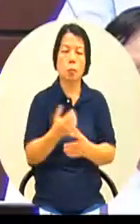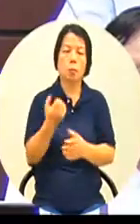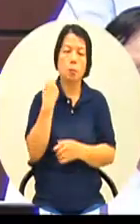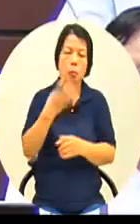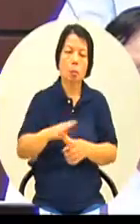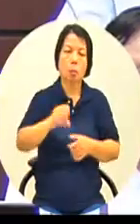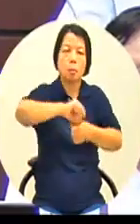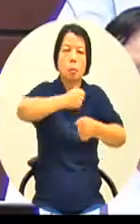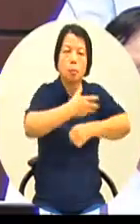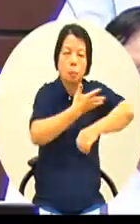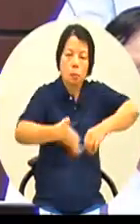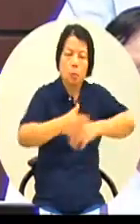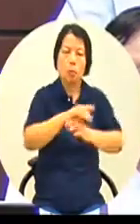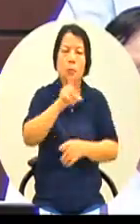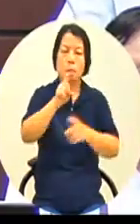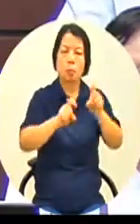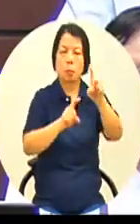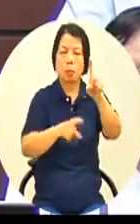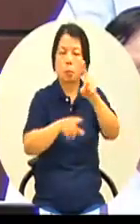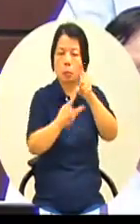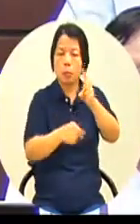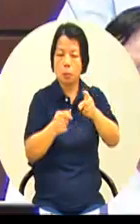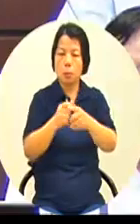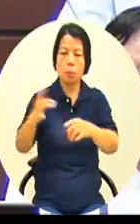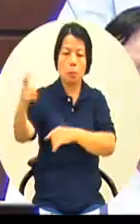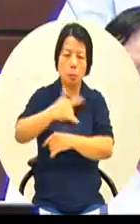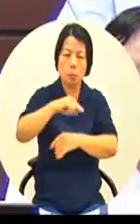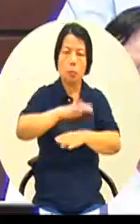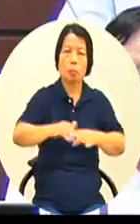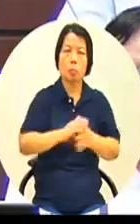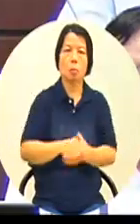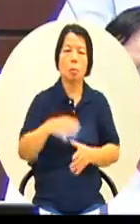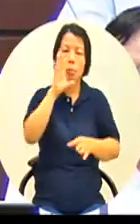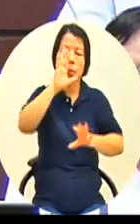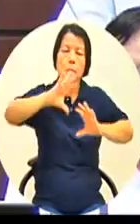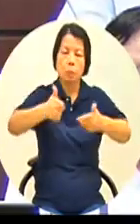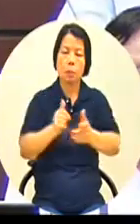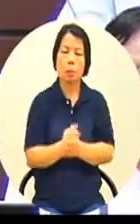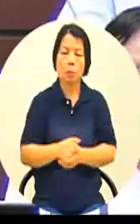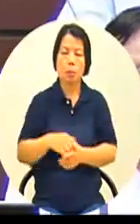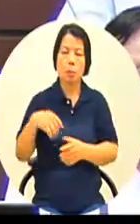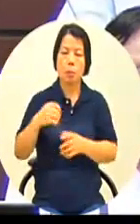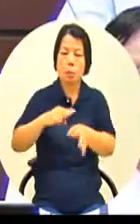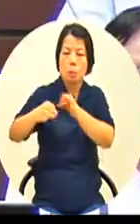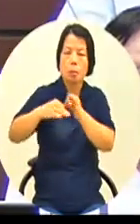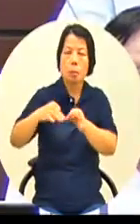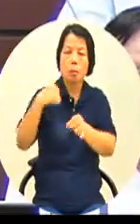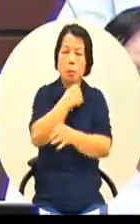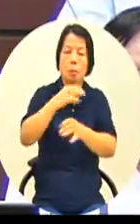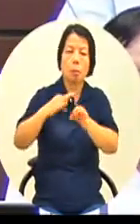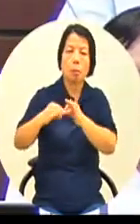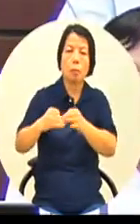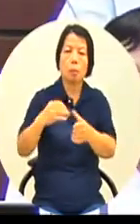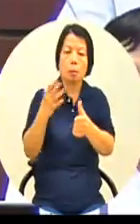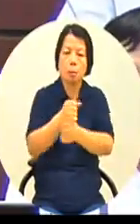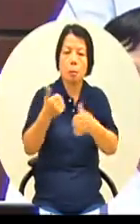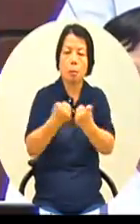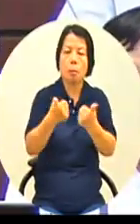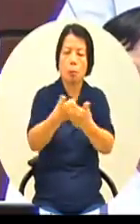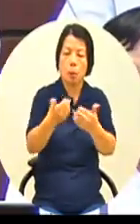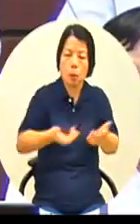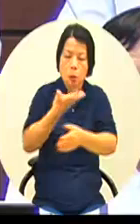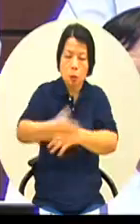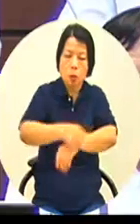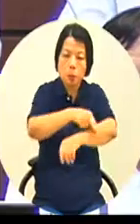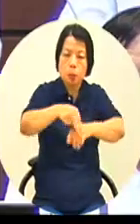线团11月要来，包括我们泰国的台商总会，最近我们也跟他们密切的这个有一些。联系提供他们一些套装